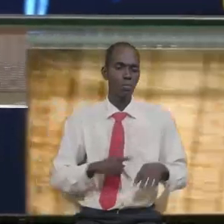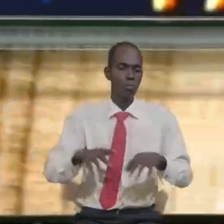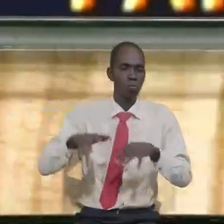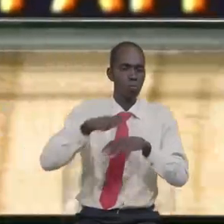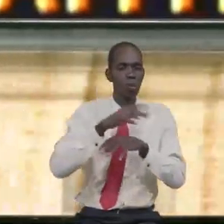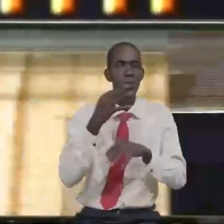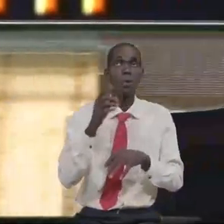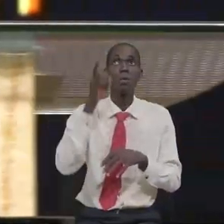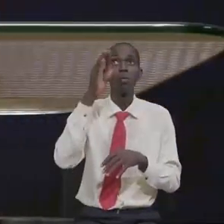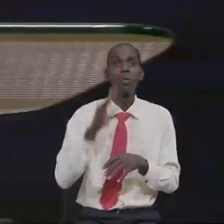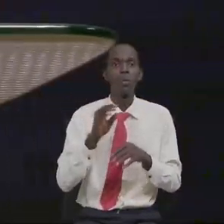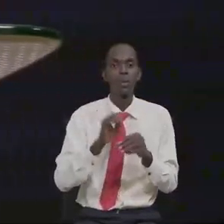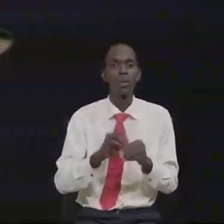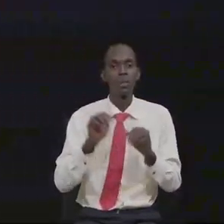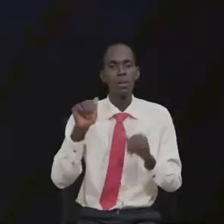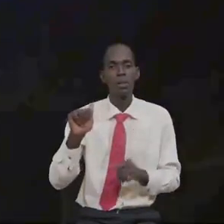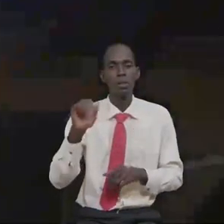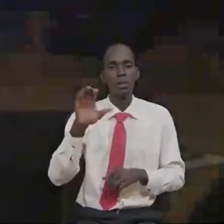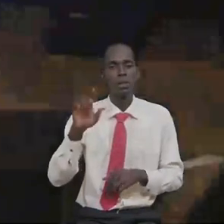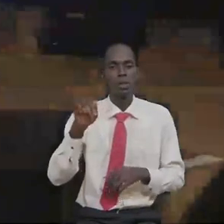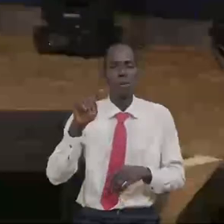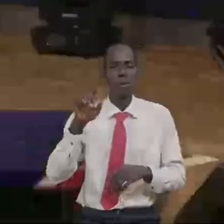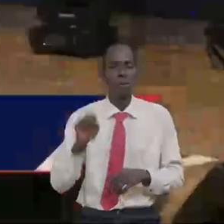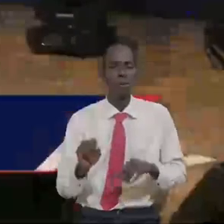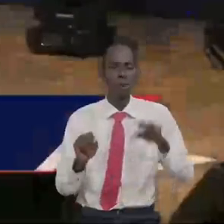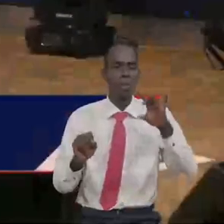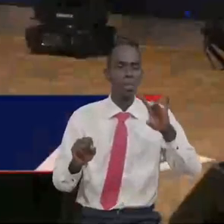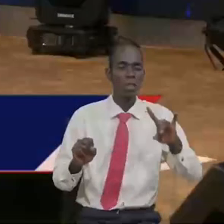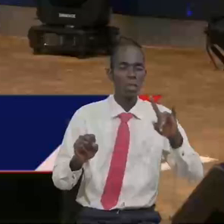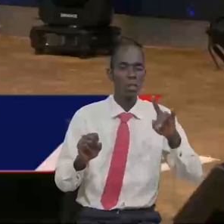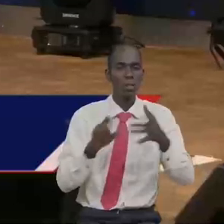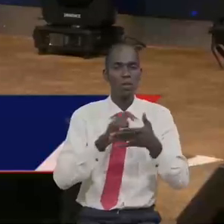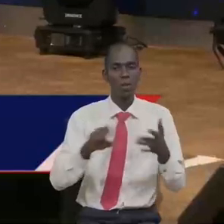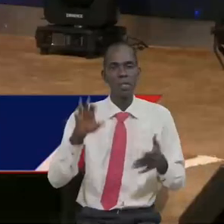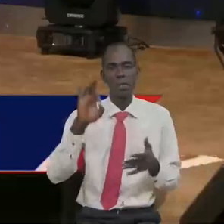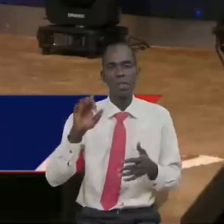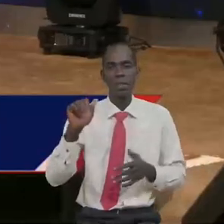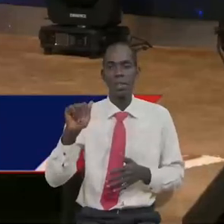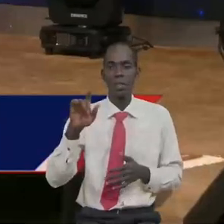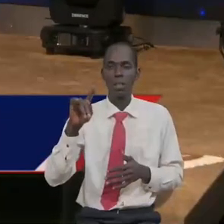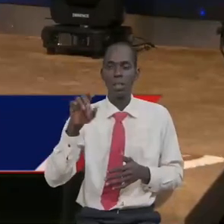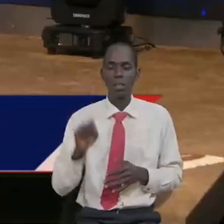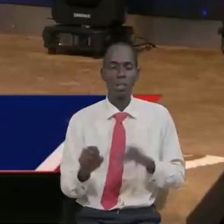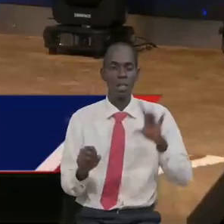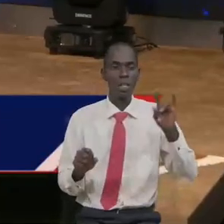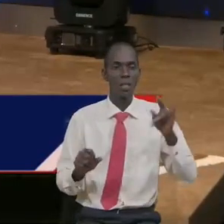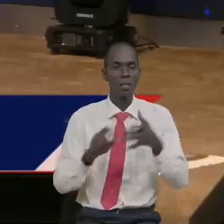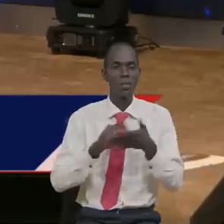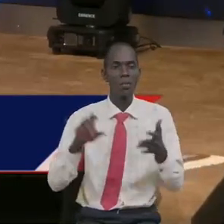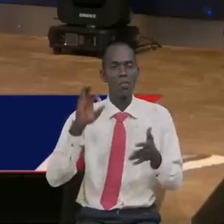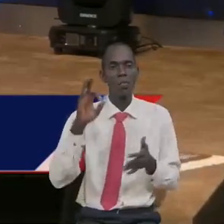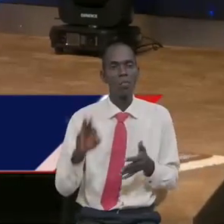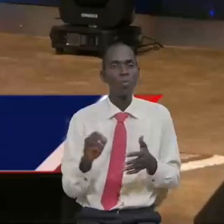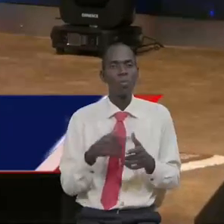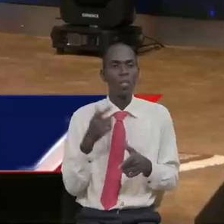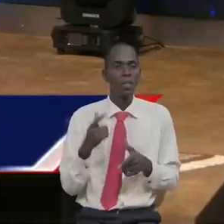Acte 18, verset 9. Acte 18, verset 9. Le Seigneur